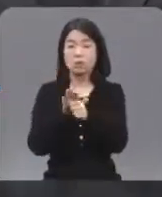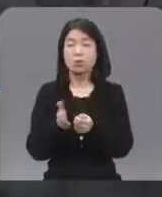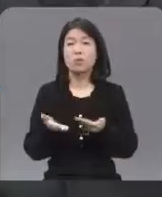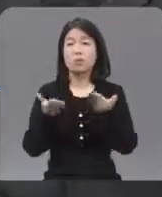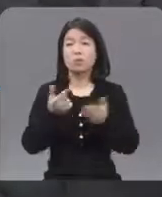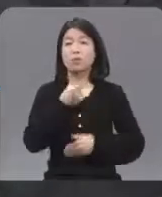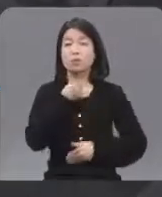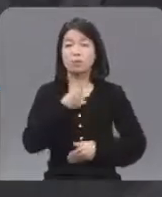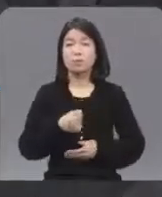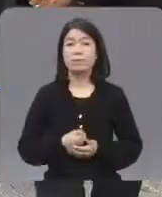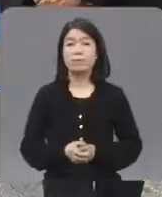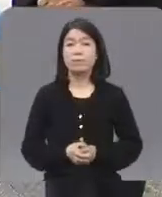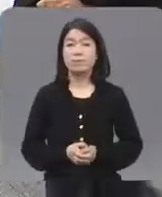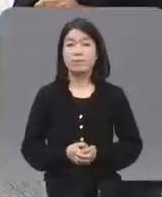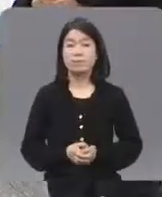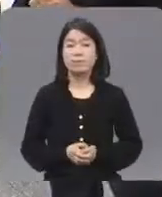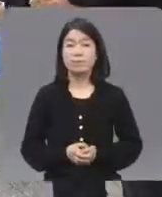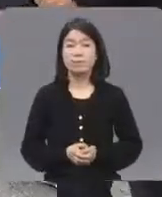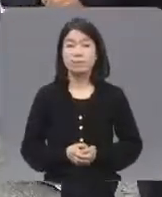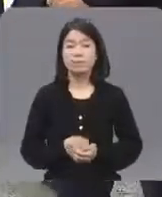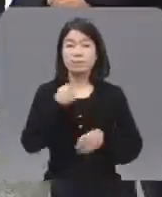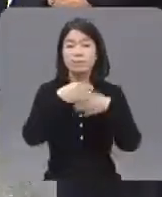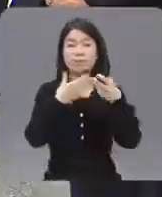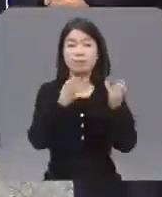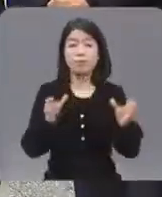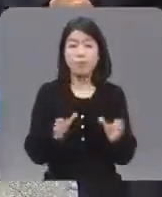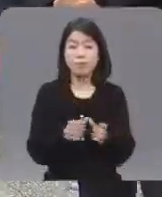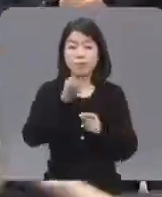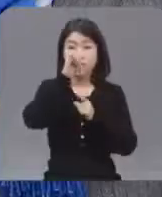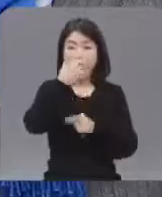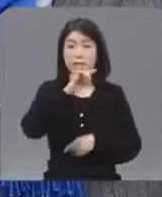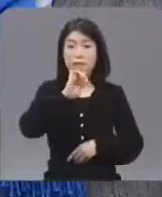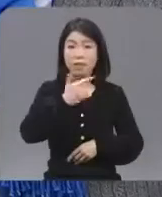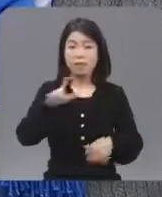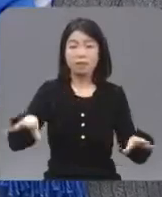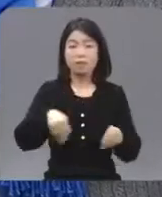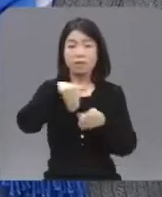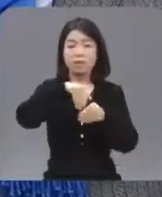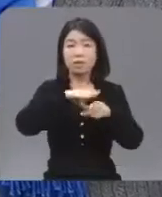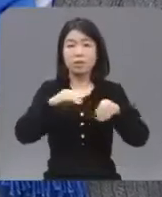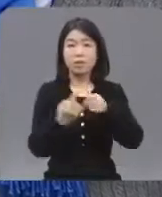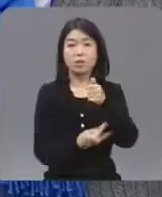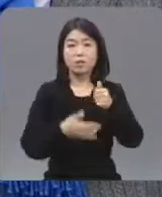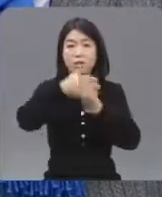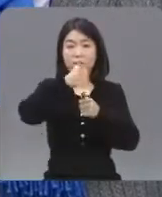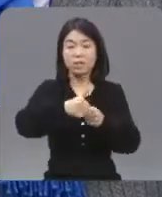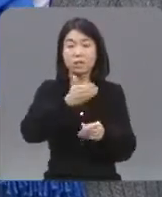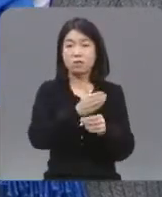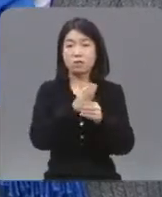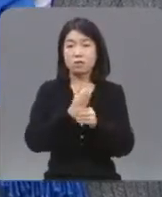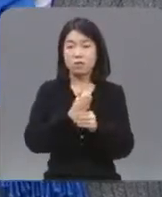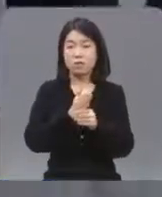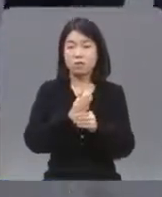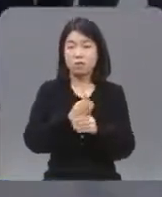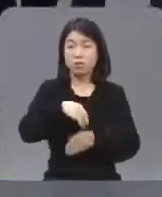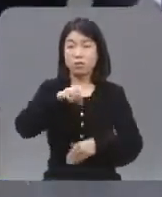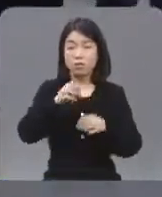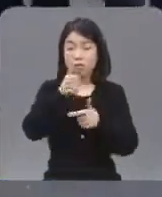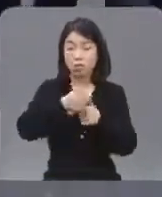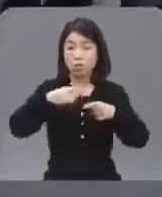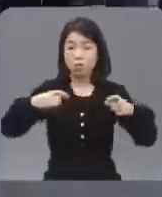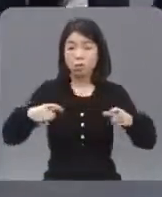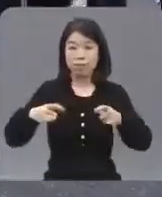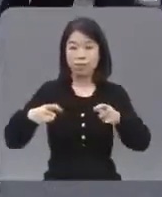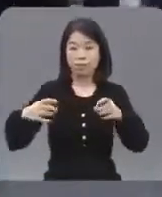노력해서 보태드릴 수 있도록 하겠습니다. 더불어민주당은 이낙연 총괄 선대위원장을 중심으로 텃밭의 지지세